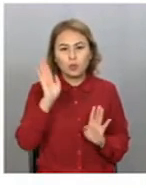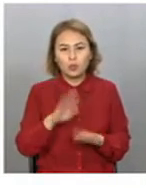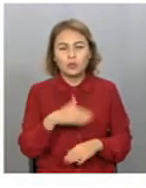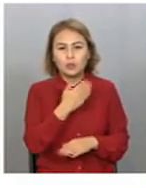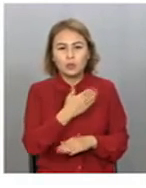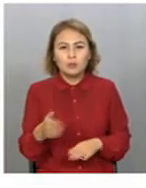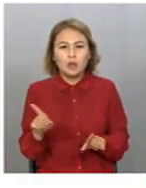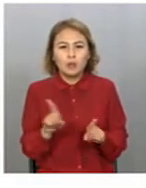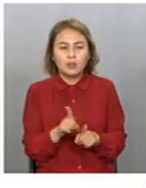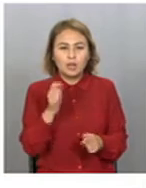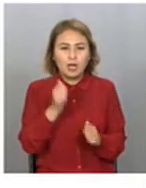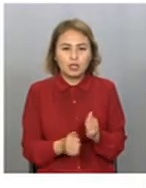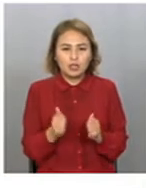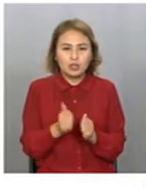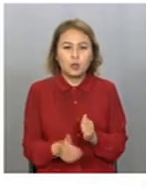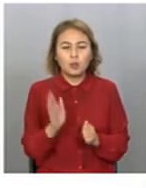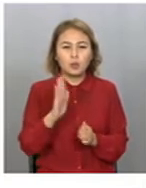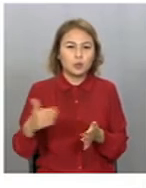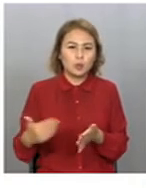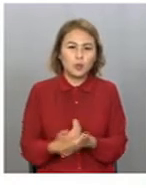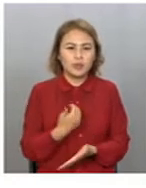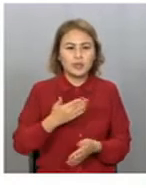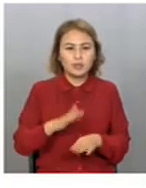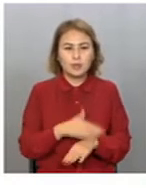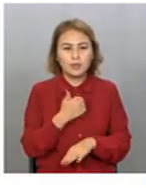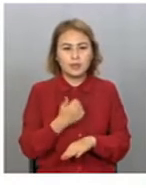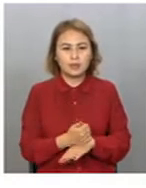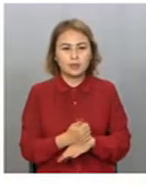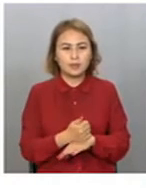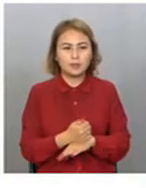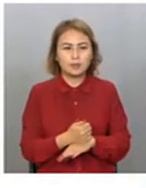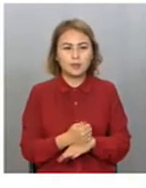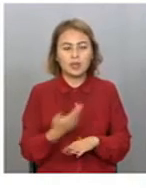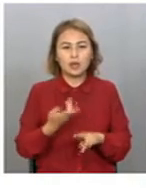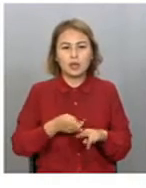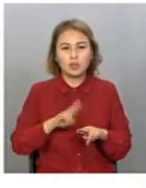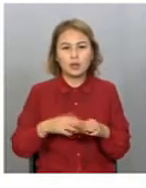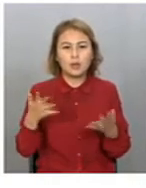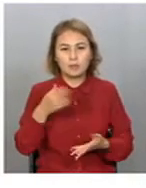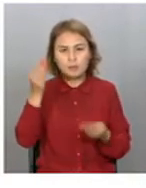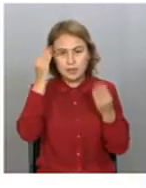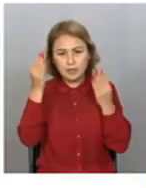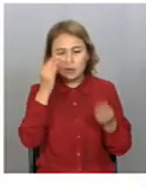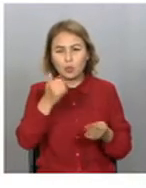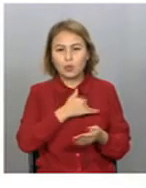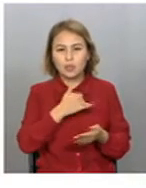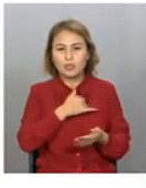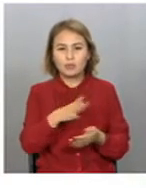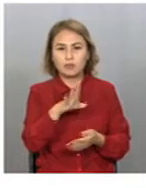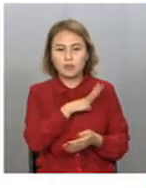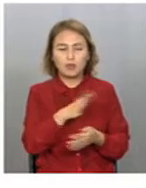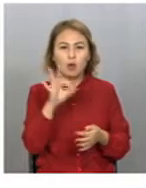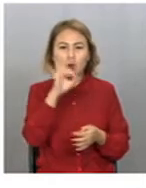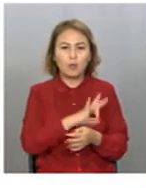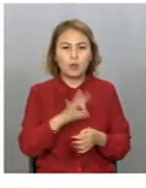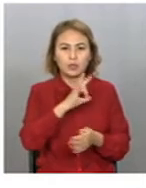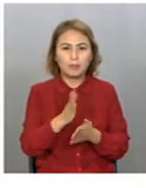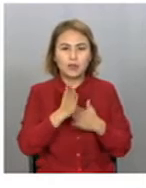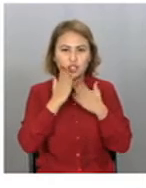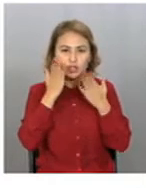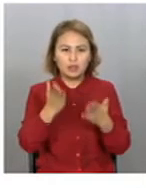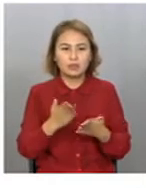тебя каждый день будут новые сапоги». Какие мысли у нас возникли по поводу